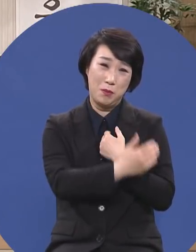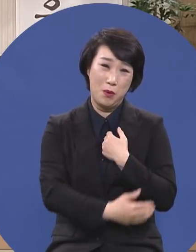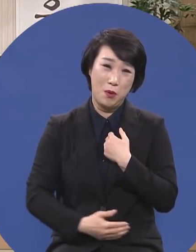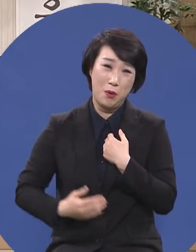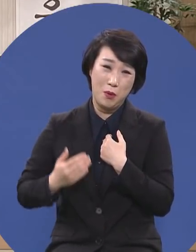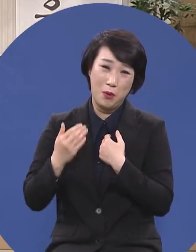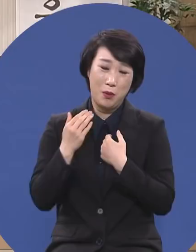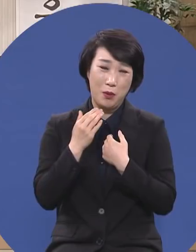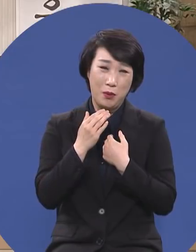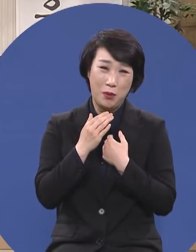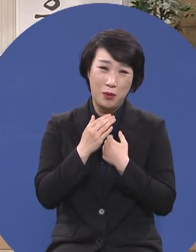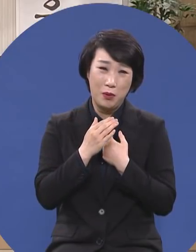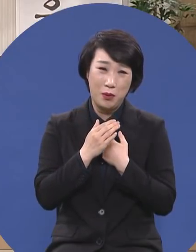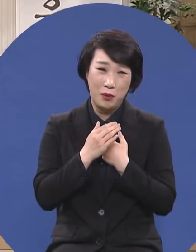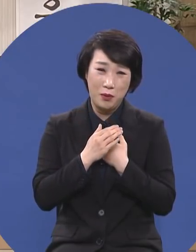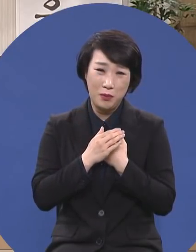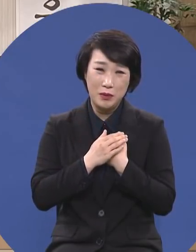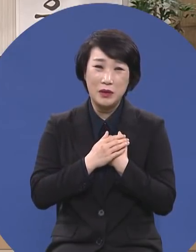더럽히고